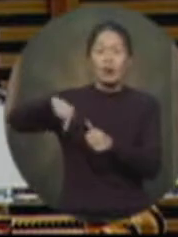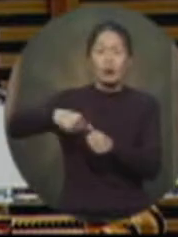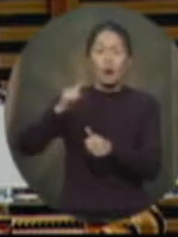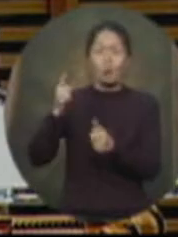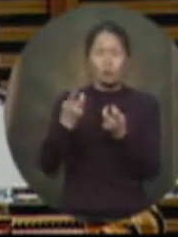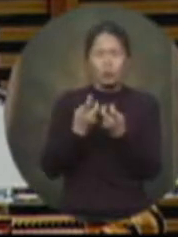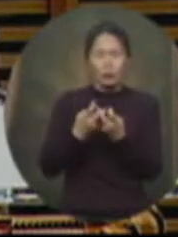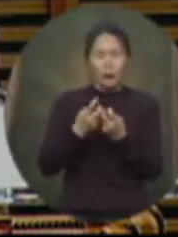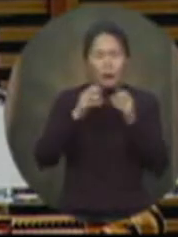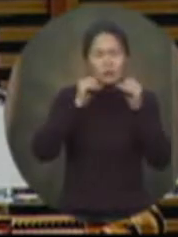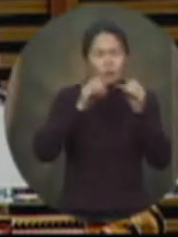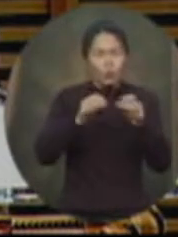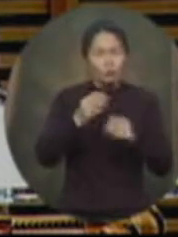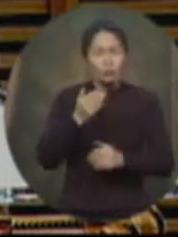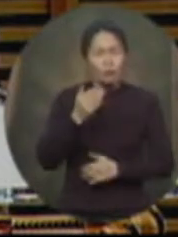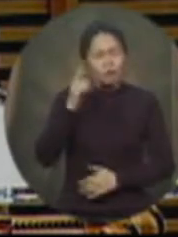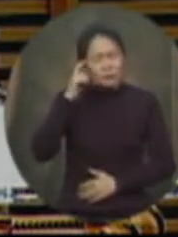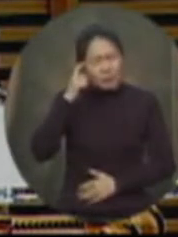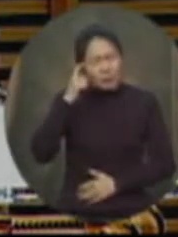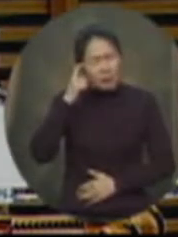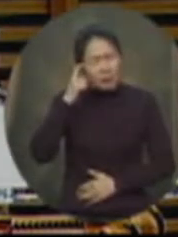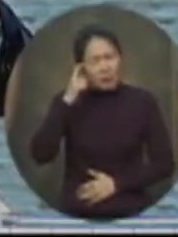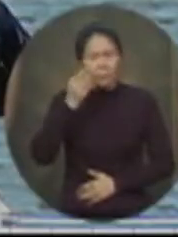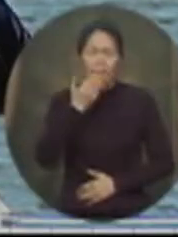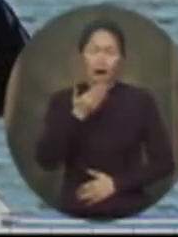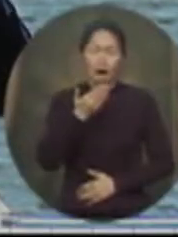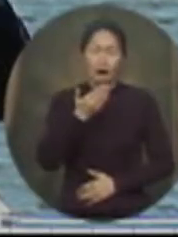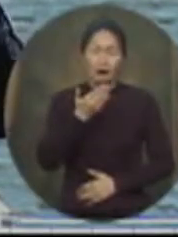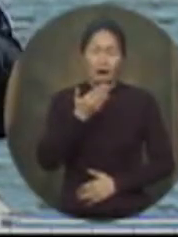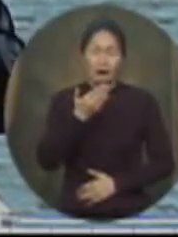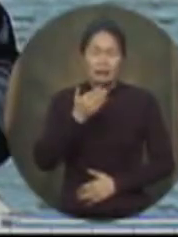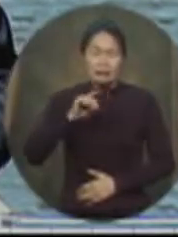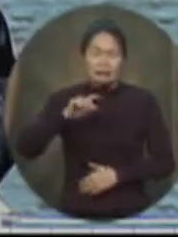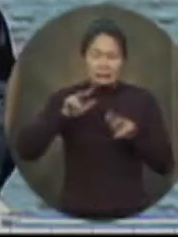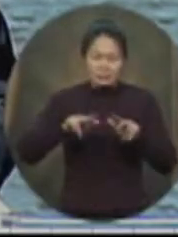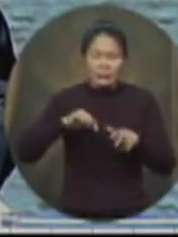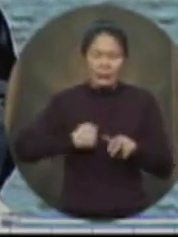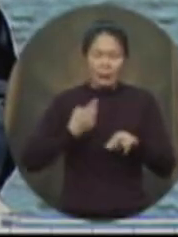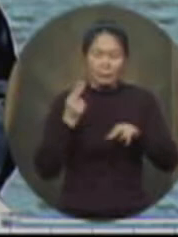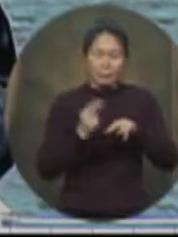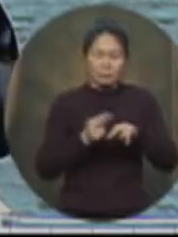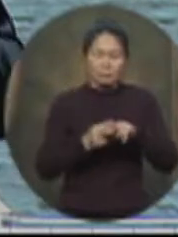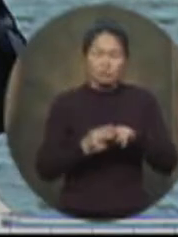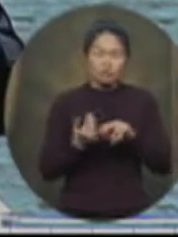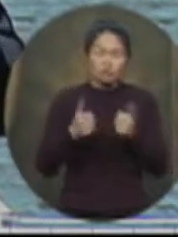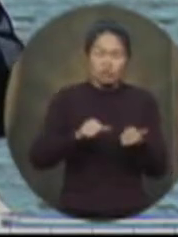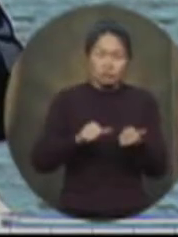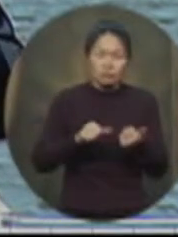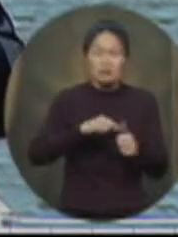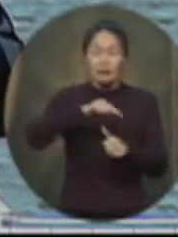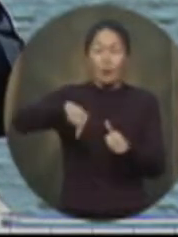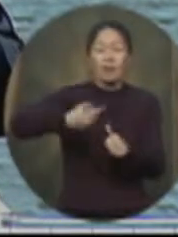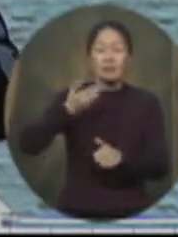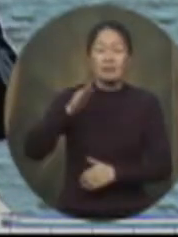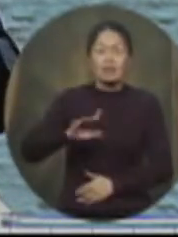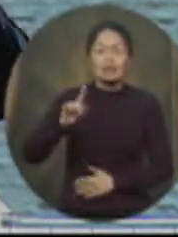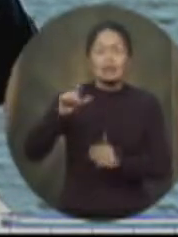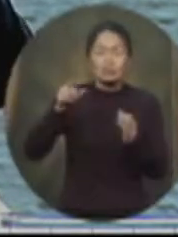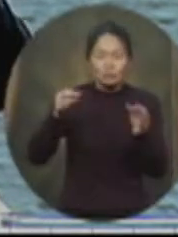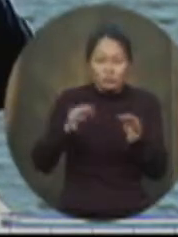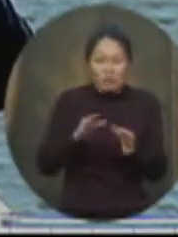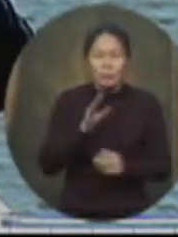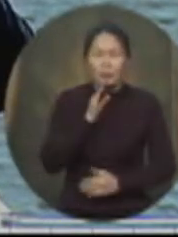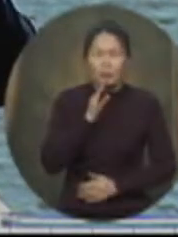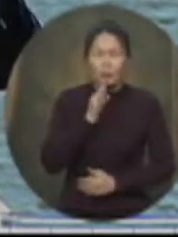전도할 생각을 하나 말입니다 자기가 지금 맞아 죽을 지경인데 어떻게 그 순간에 오히려